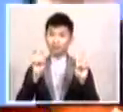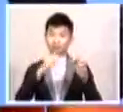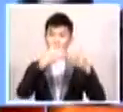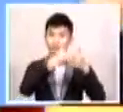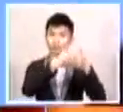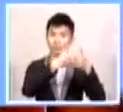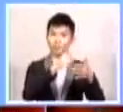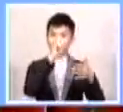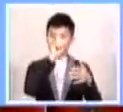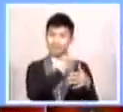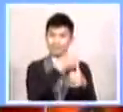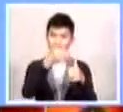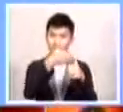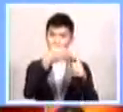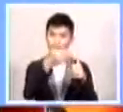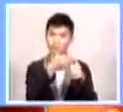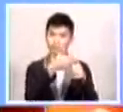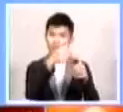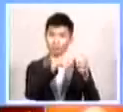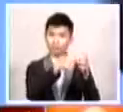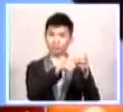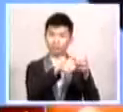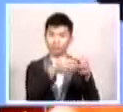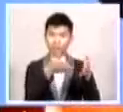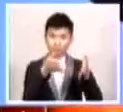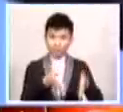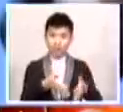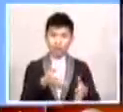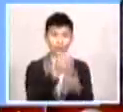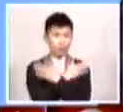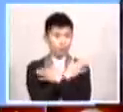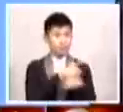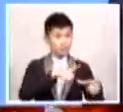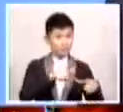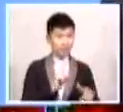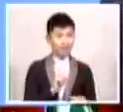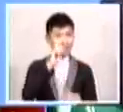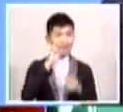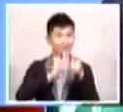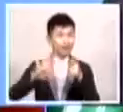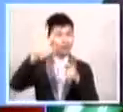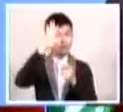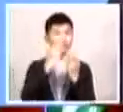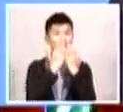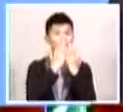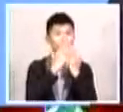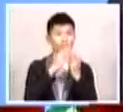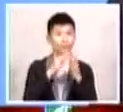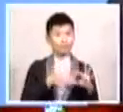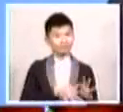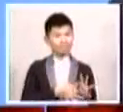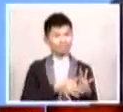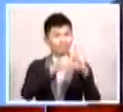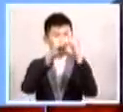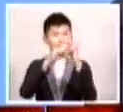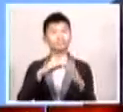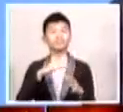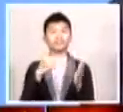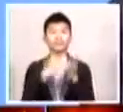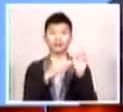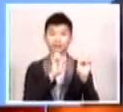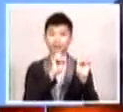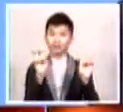教育向下延伸到幼稚园，向上延长到高中。到了2020年，日